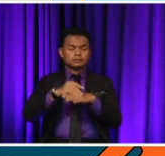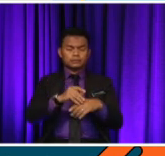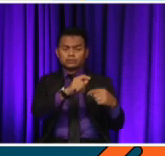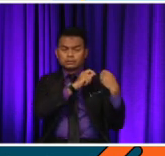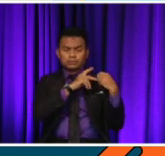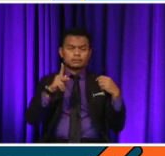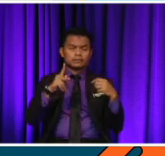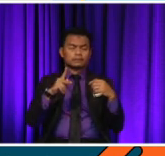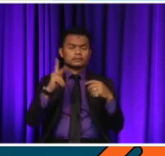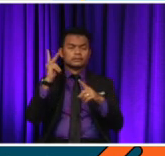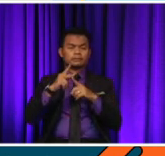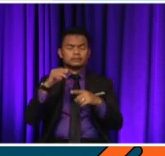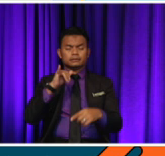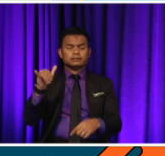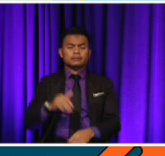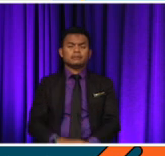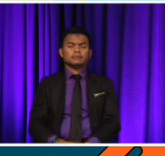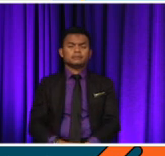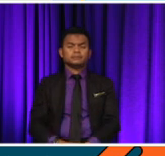cara yang terbaik